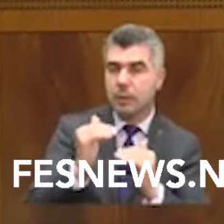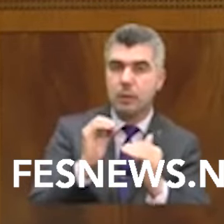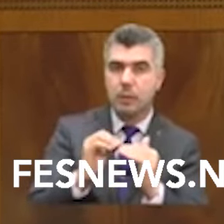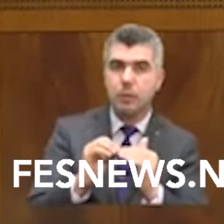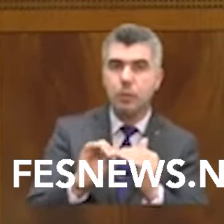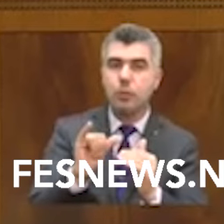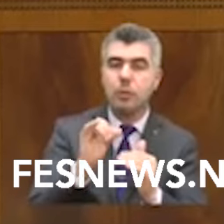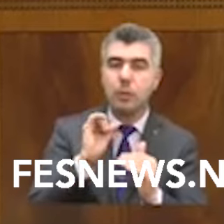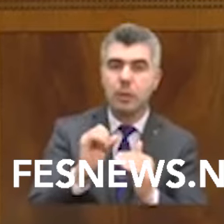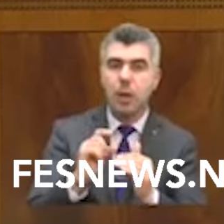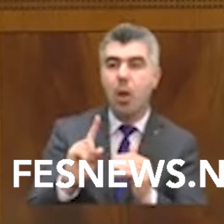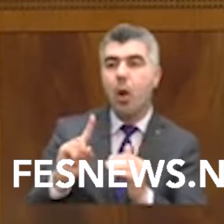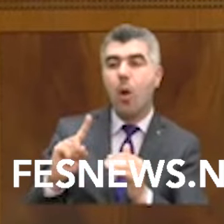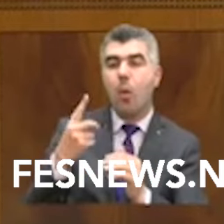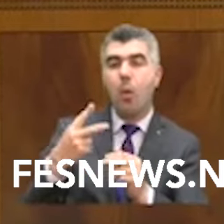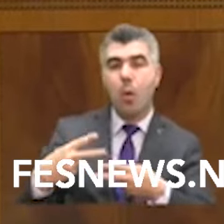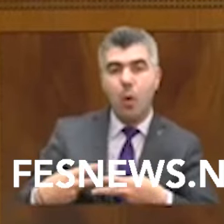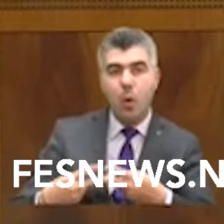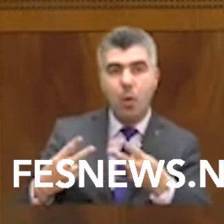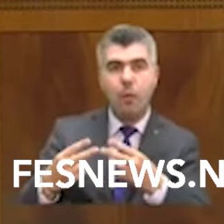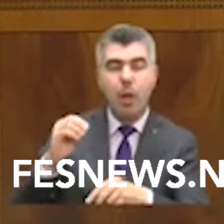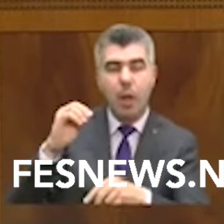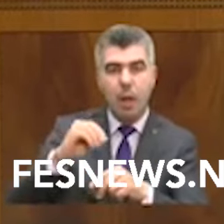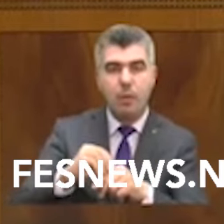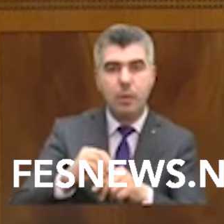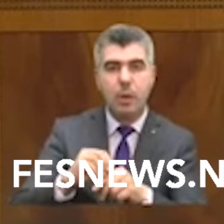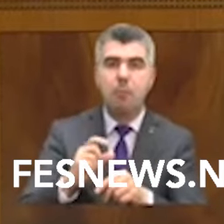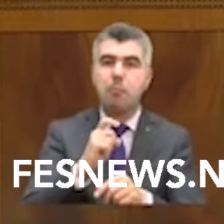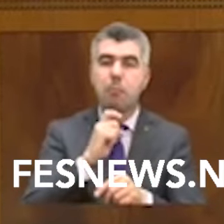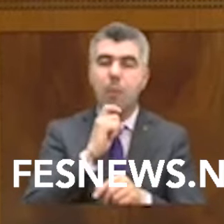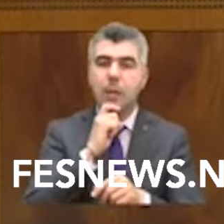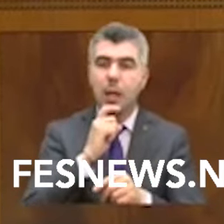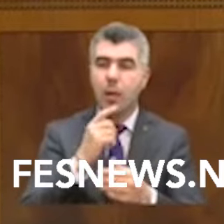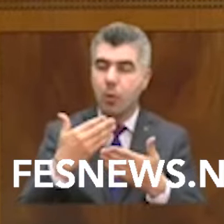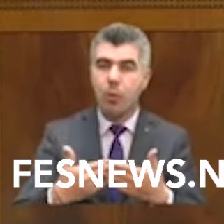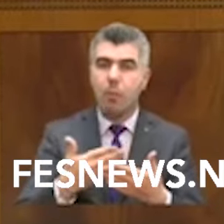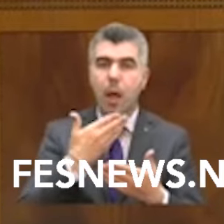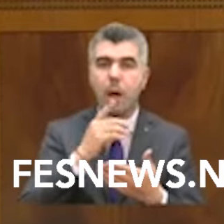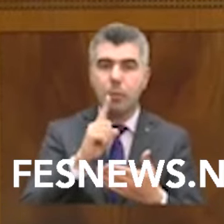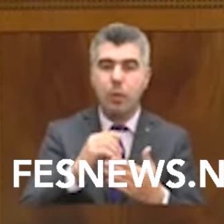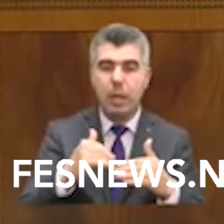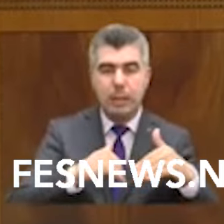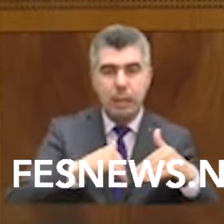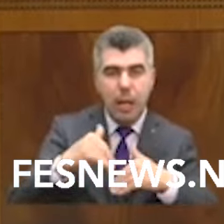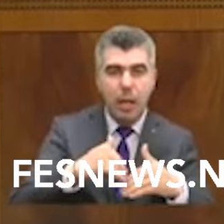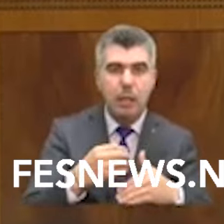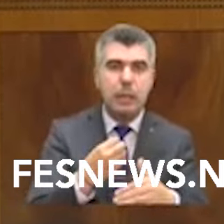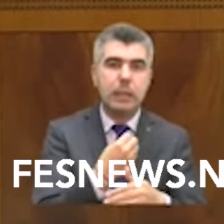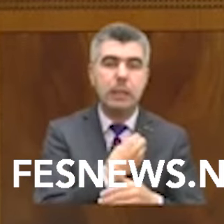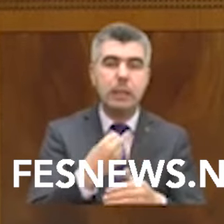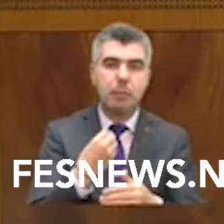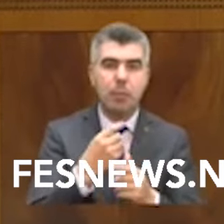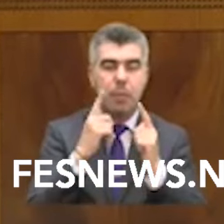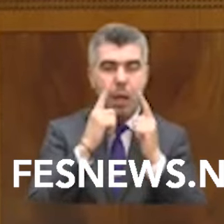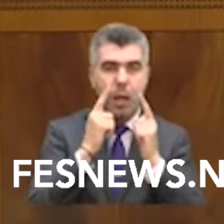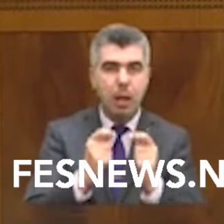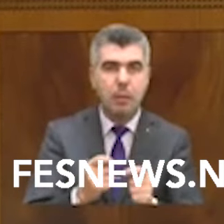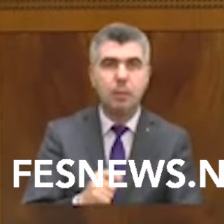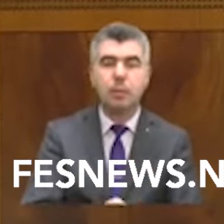عليه العصا من النهار اللي خرج، والعصا العصا ومازال خدامة اليوم الحمد لله. شوفوا الطرق، شوفوا لي زوبيتو، شوفوا